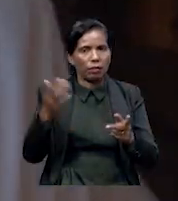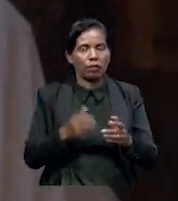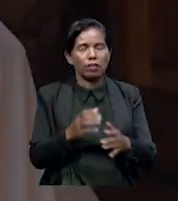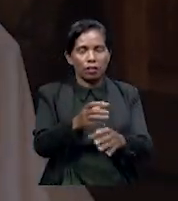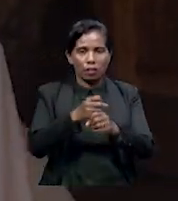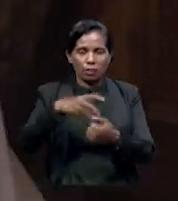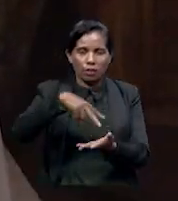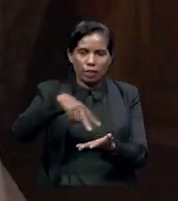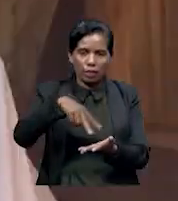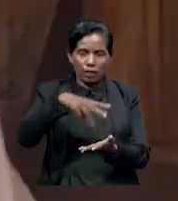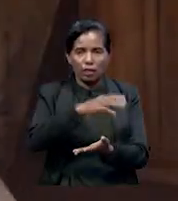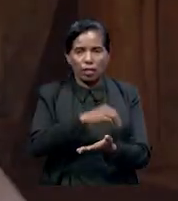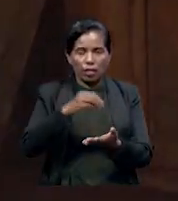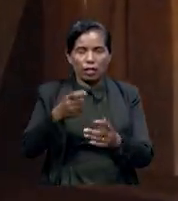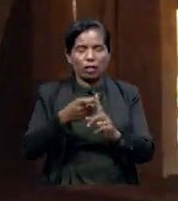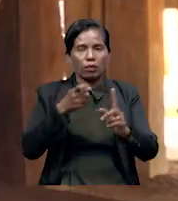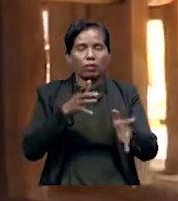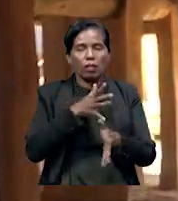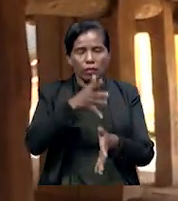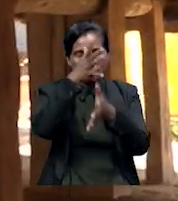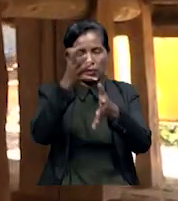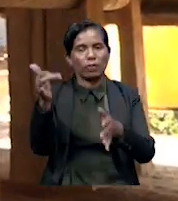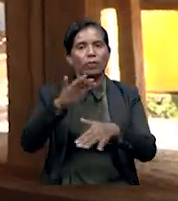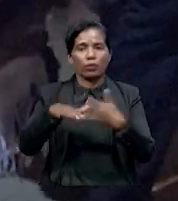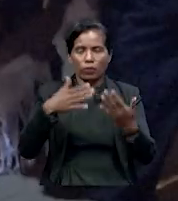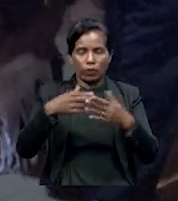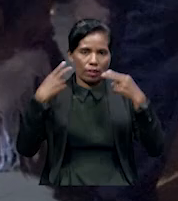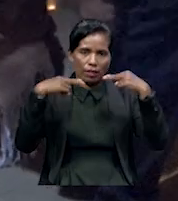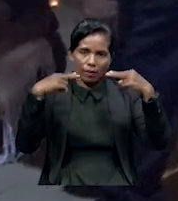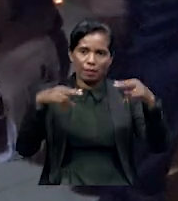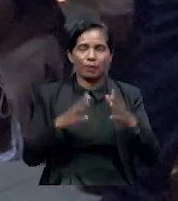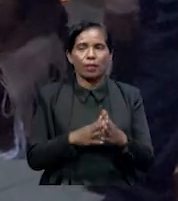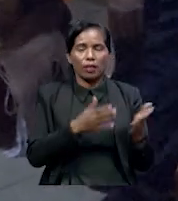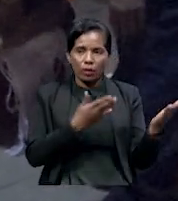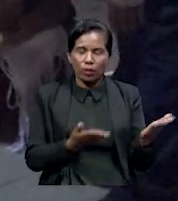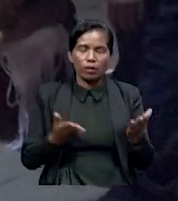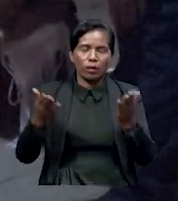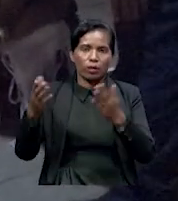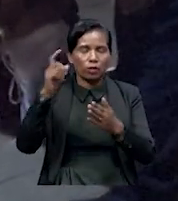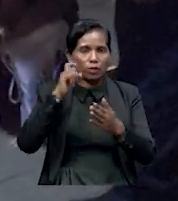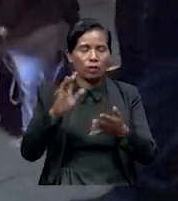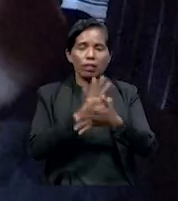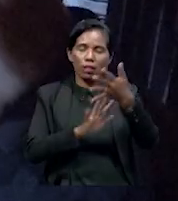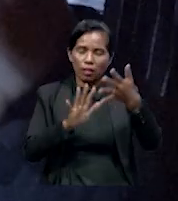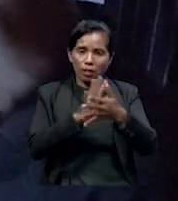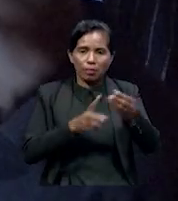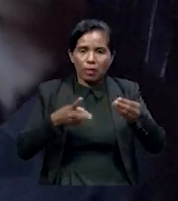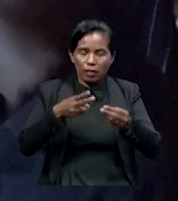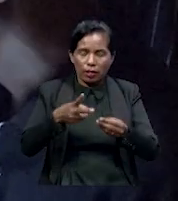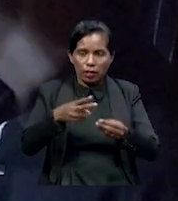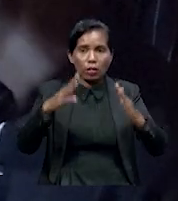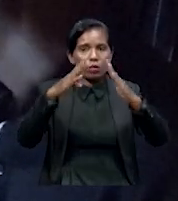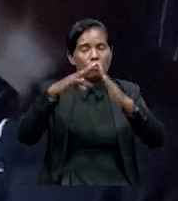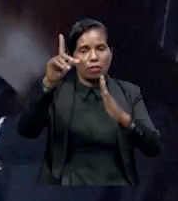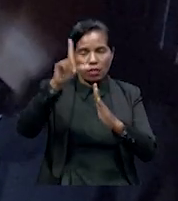bedai noda dolin husi lena insira. Hafaine lena insira loiri sanana hodi inaugura umalisan no haka tamba umalisan